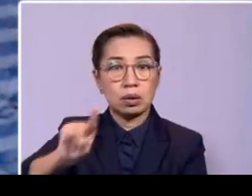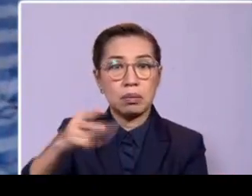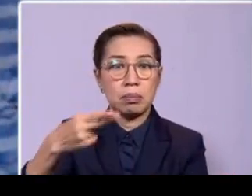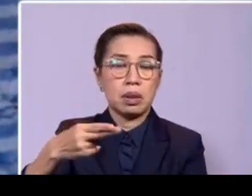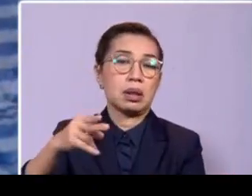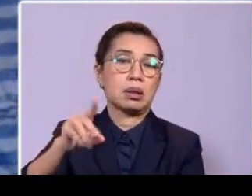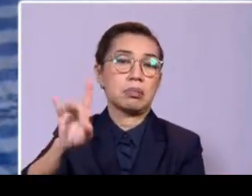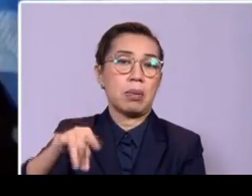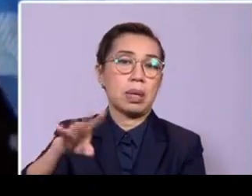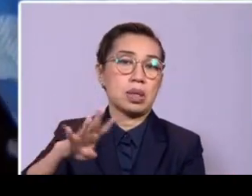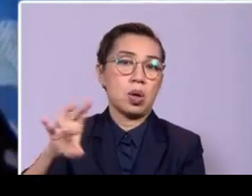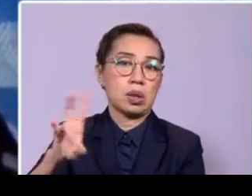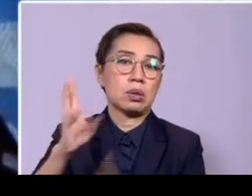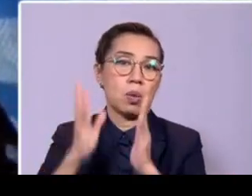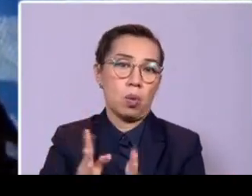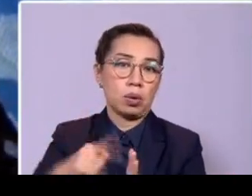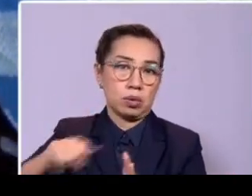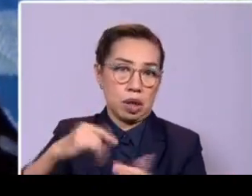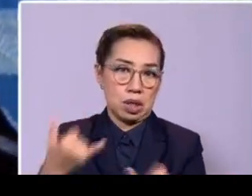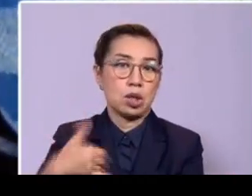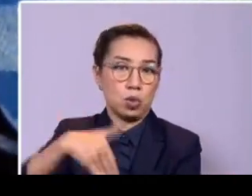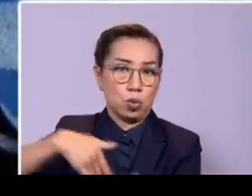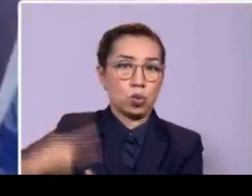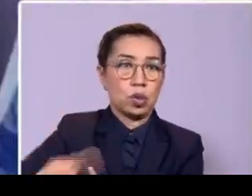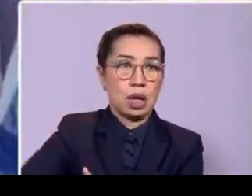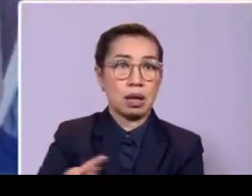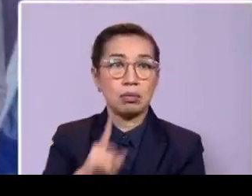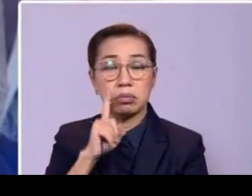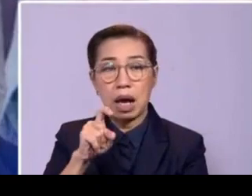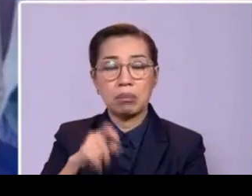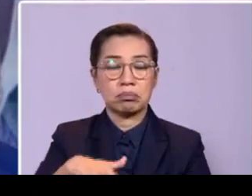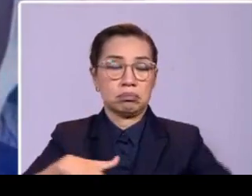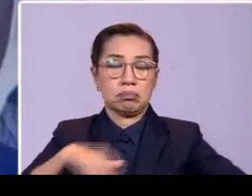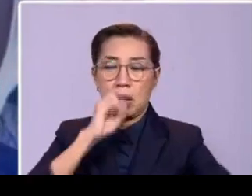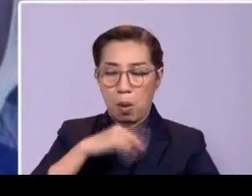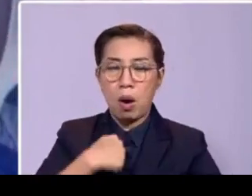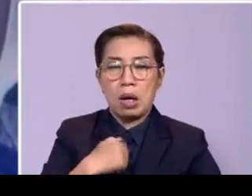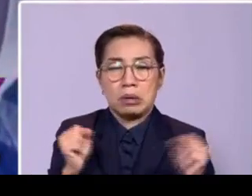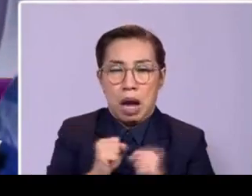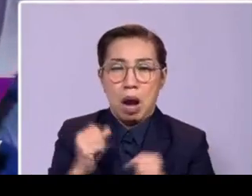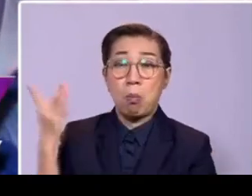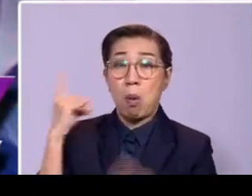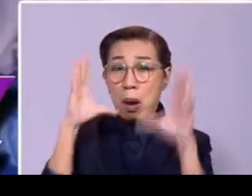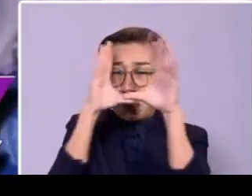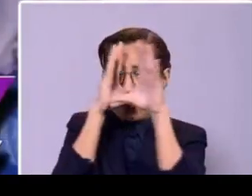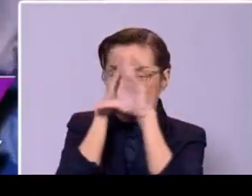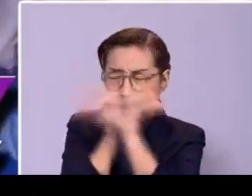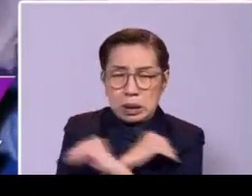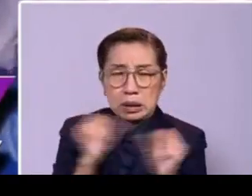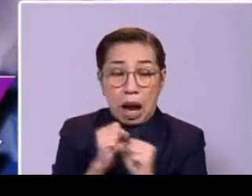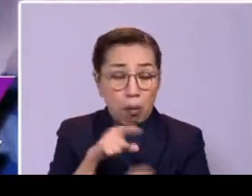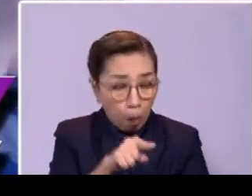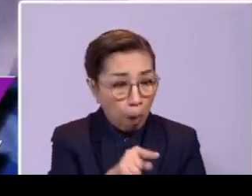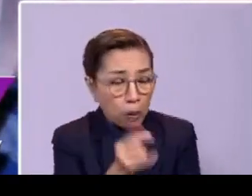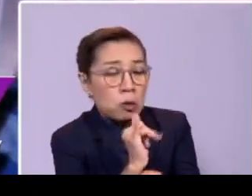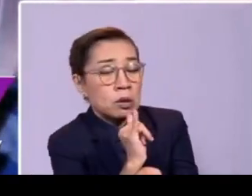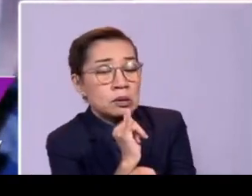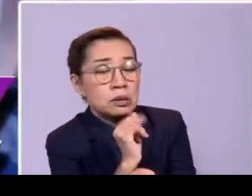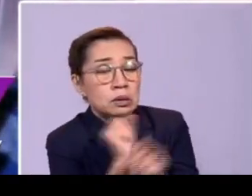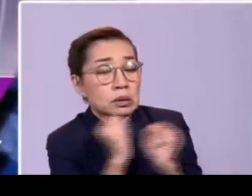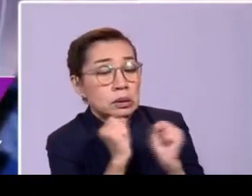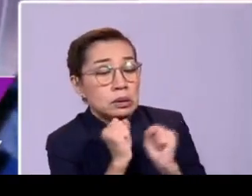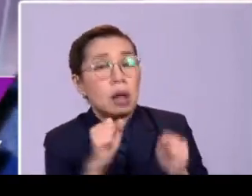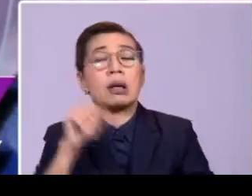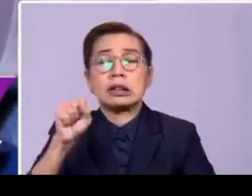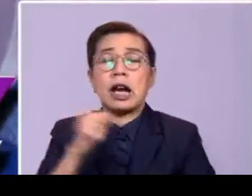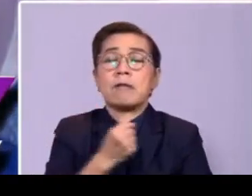18,407 คนเดี๋ยวเราฟังเสียงชาวบ้านหน่อยค่ะ หนาวขึ้นมาเดือดมาหนาวหนาว ก็นอนทั้งเราหนาวองศาได้บอกครับ นอนกด